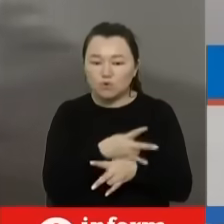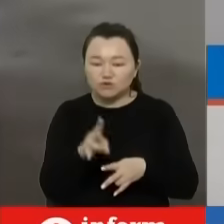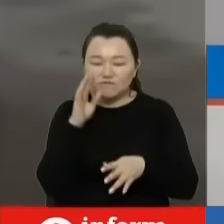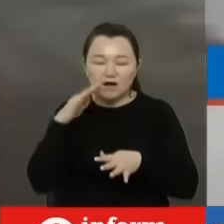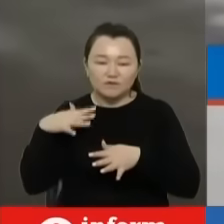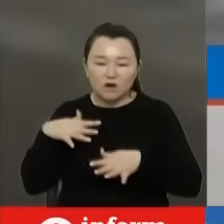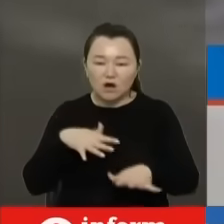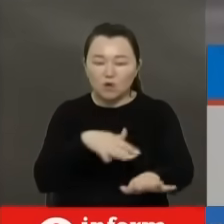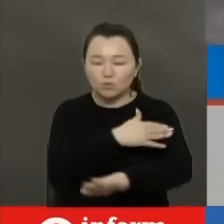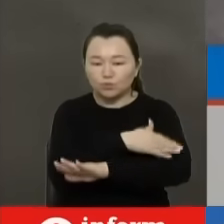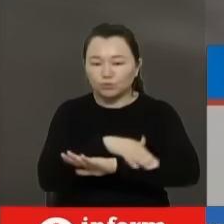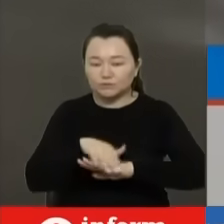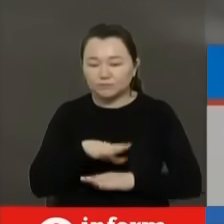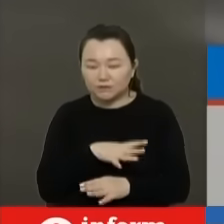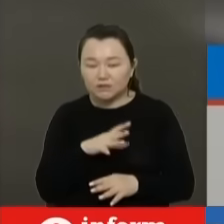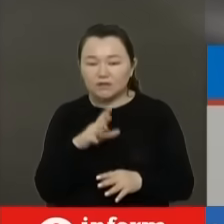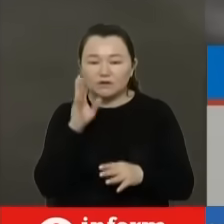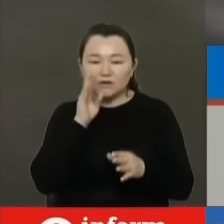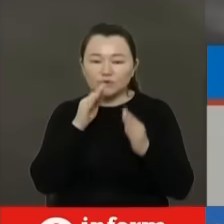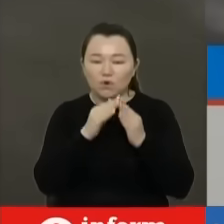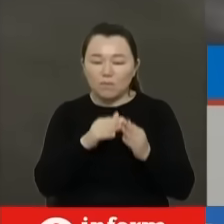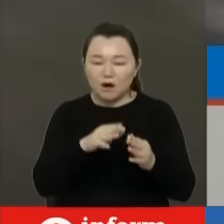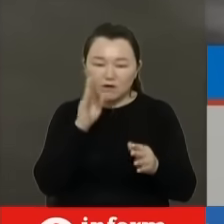улице, затапливает дома.